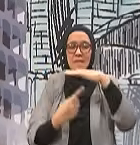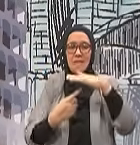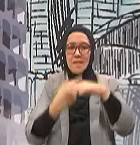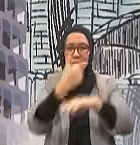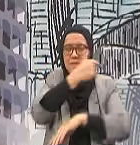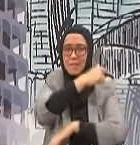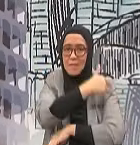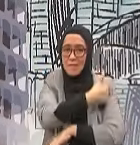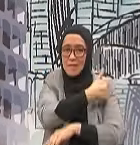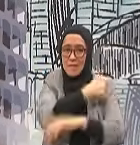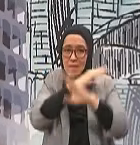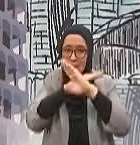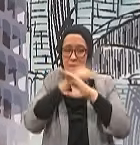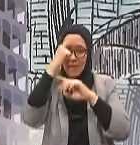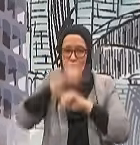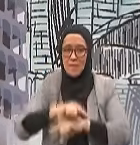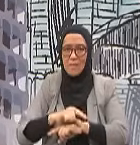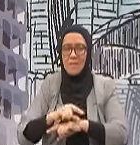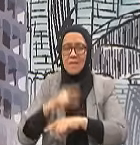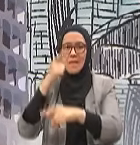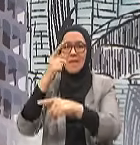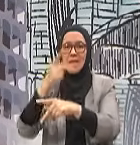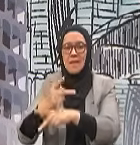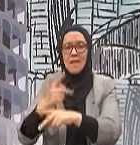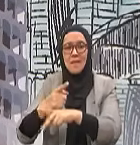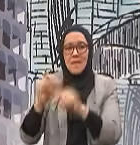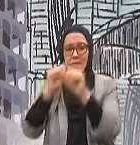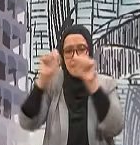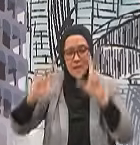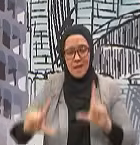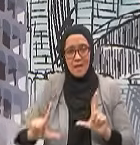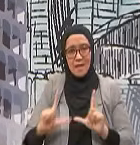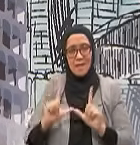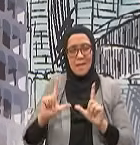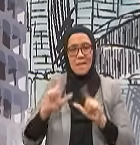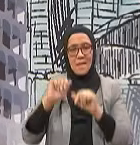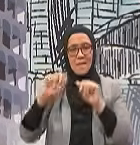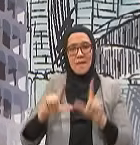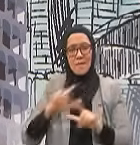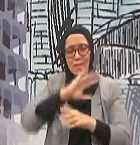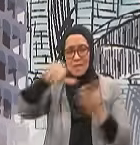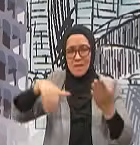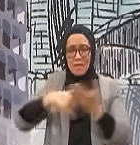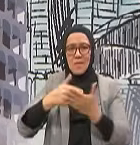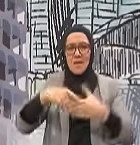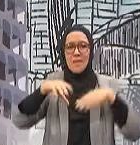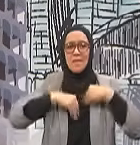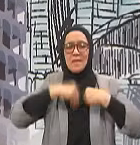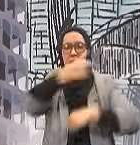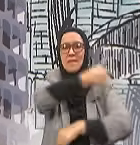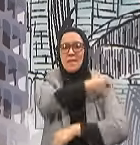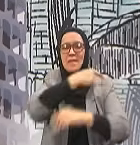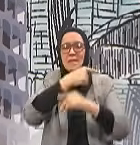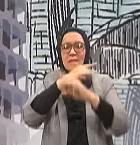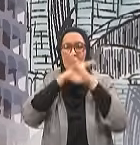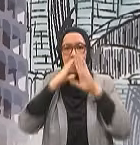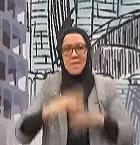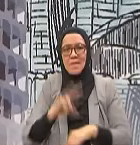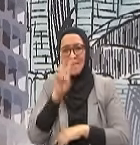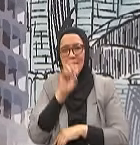vaksinasi bagi kesemua penerima suntikan vaksin komplit 11 saudara Anda boleh terus mengikuti ke semua jawaban